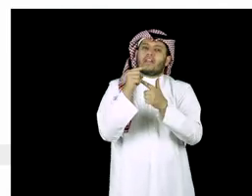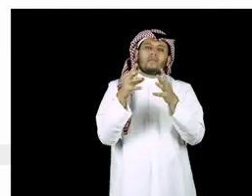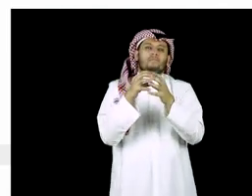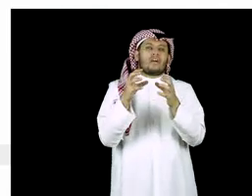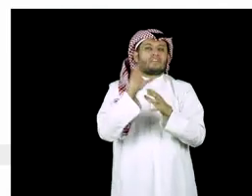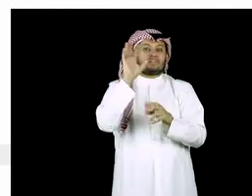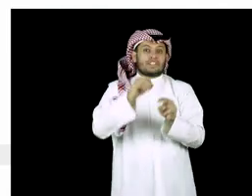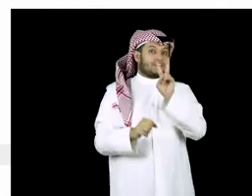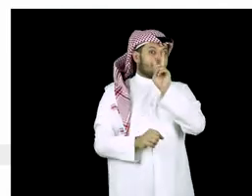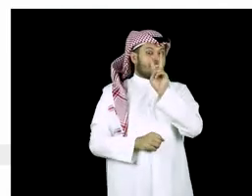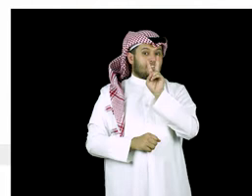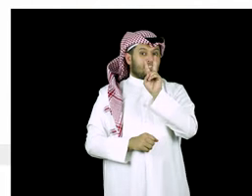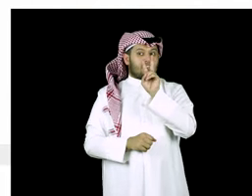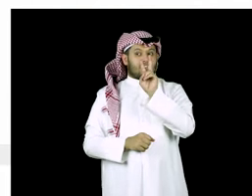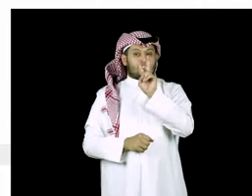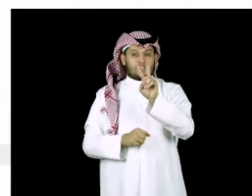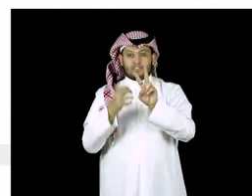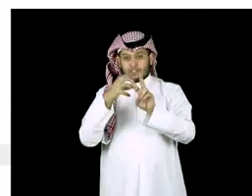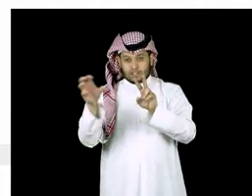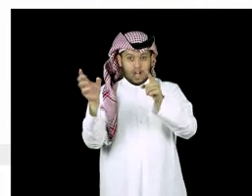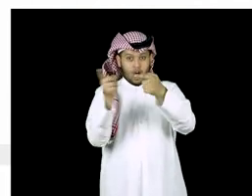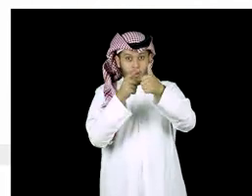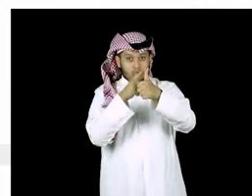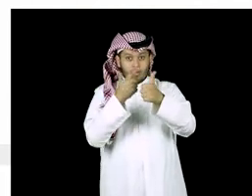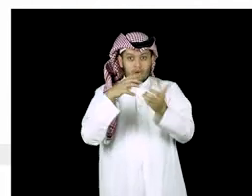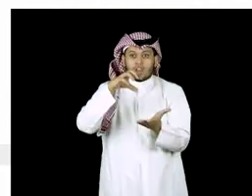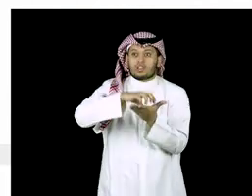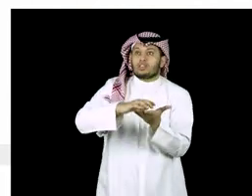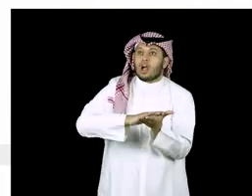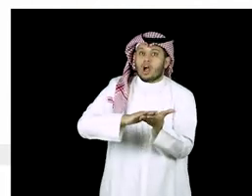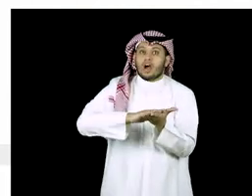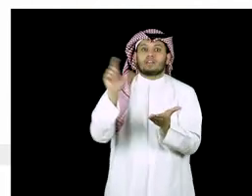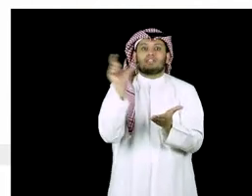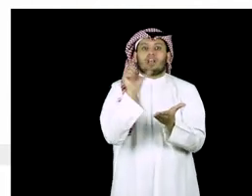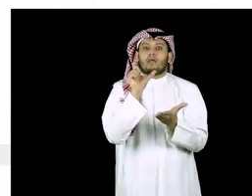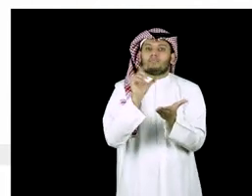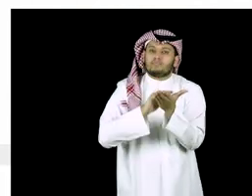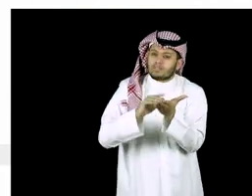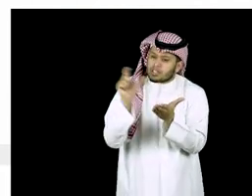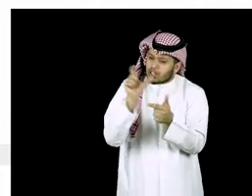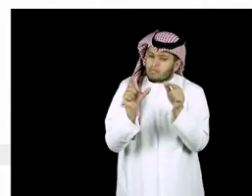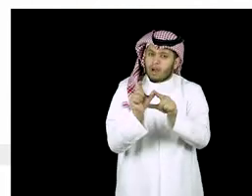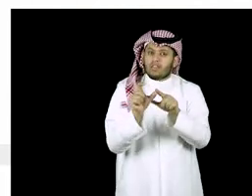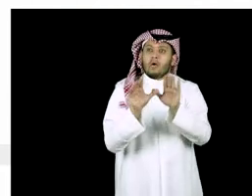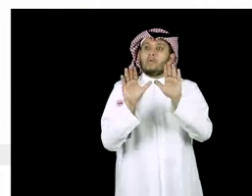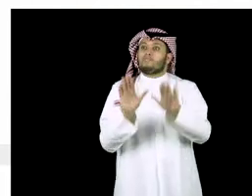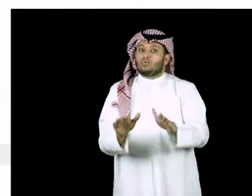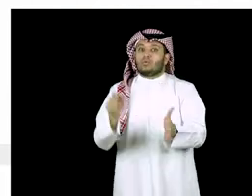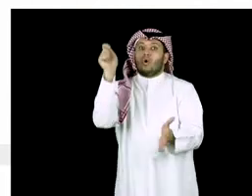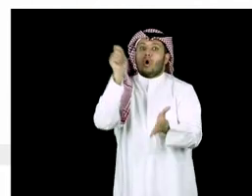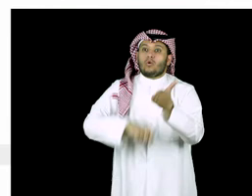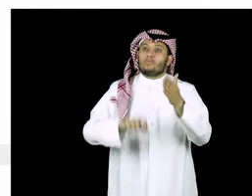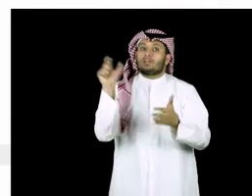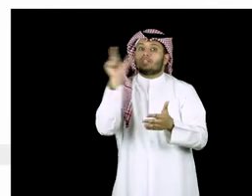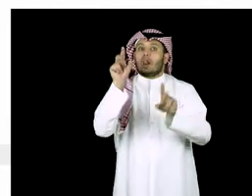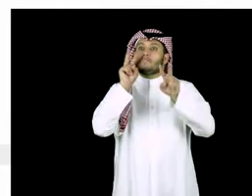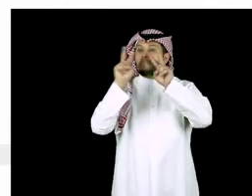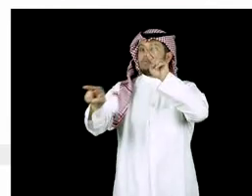وتنقسم إلى: أولا دار إسلام، هي كل أرض تكون فيها أحكام الإسلام